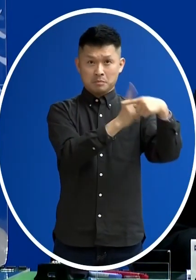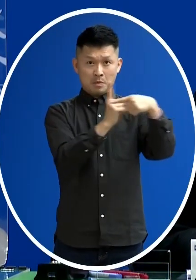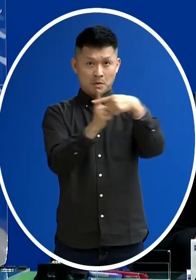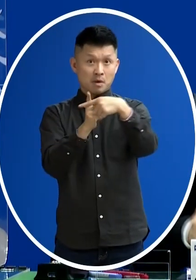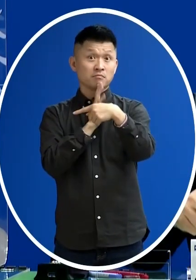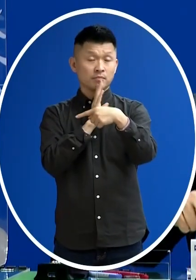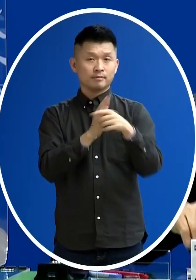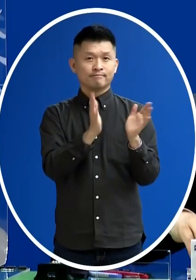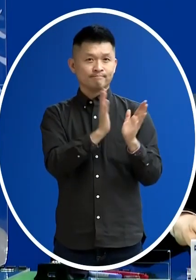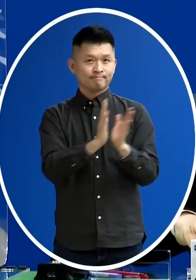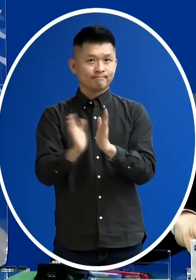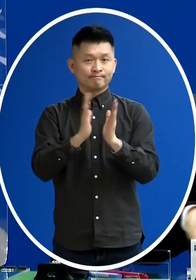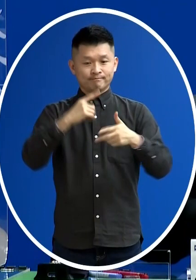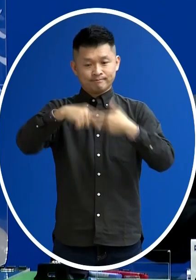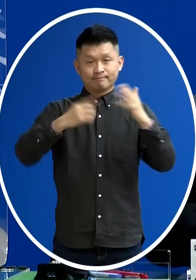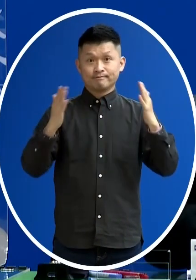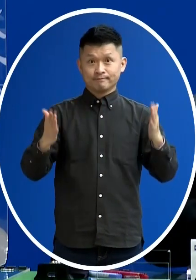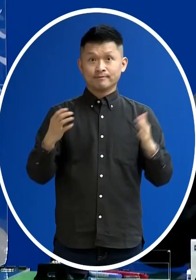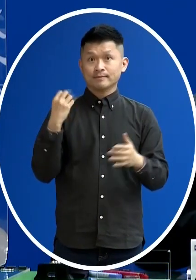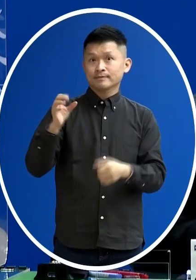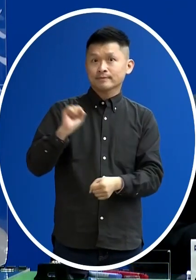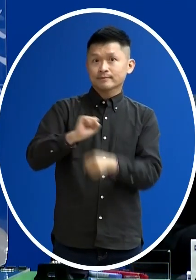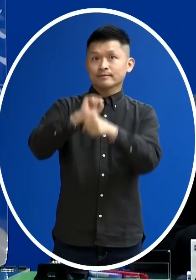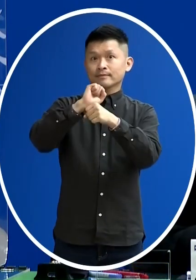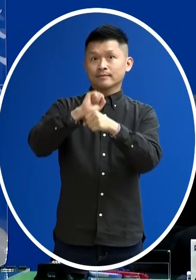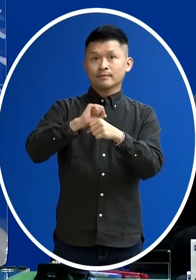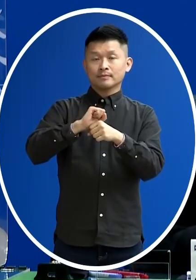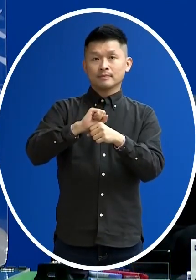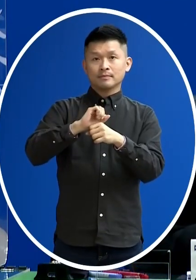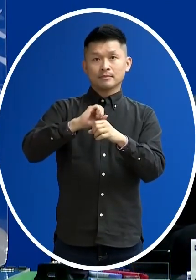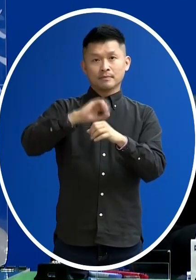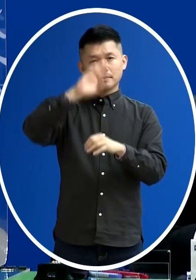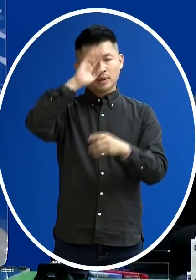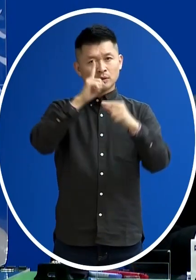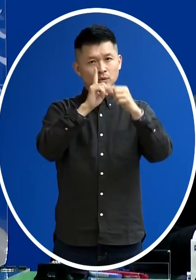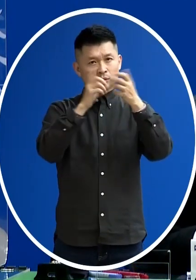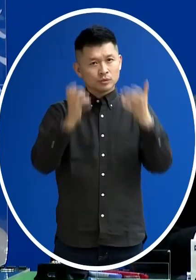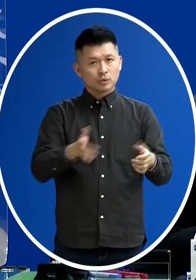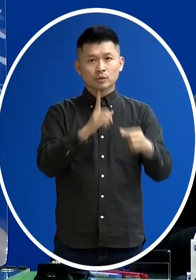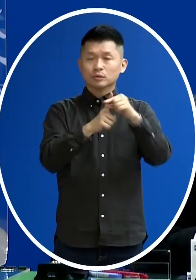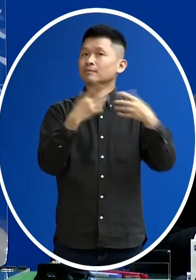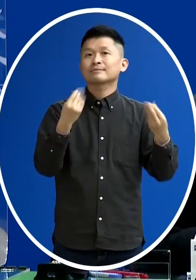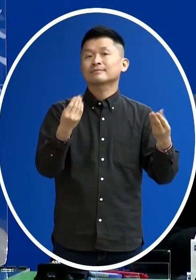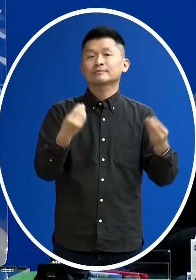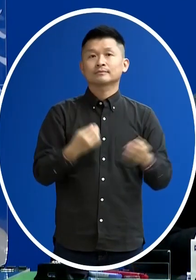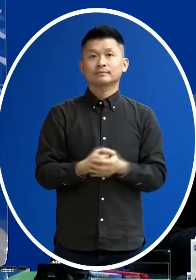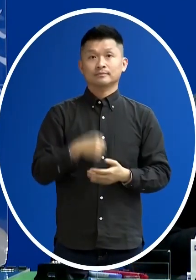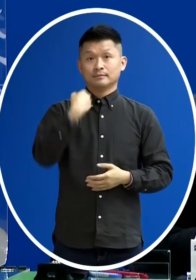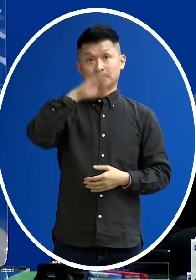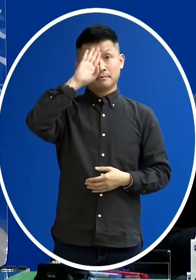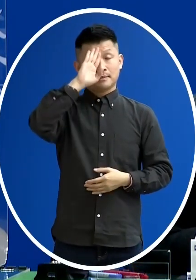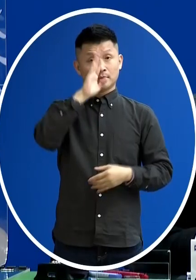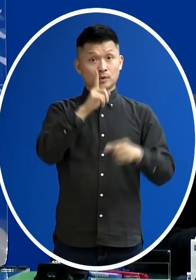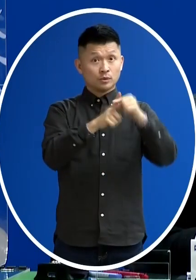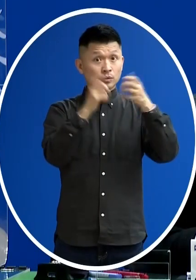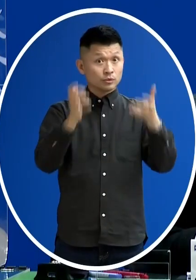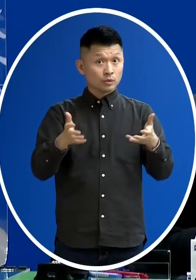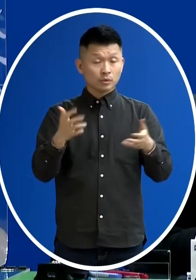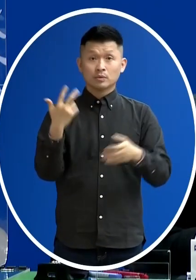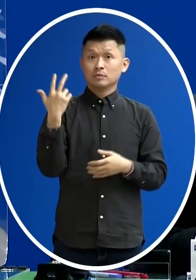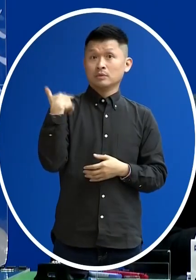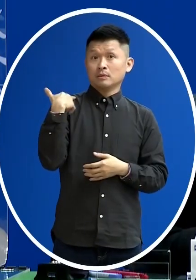这边整理的就是这一周并没有新增本土的中重度以上的个案，所以我们目前本土的这个中重度以上个案仍然是